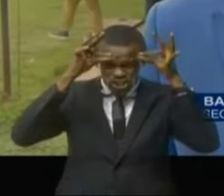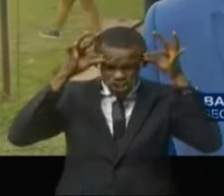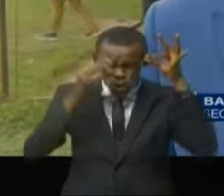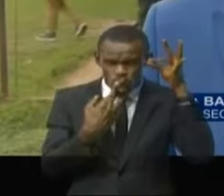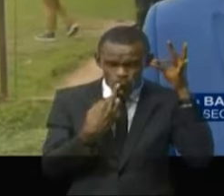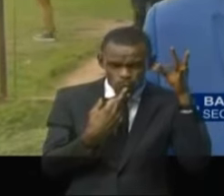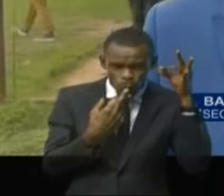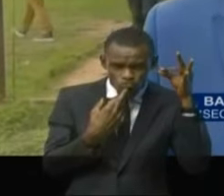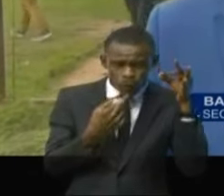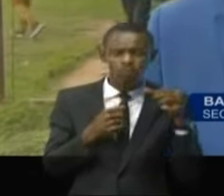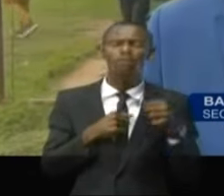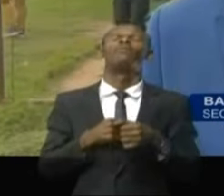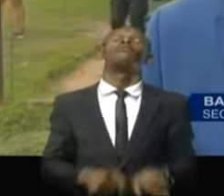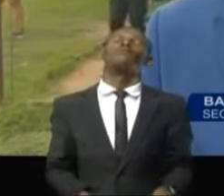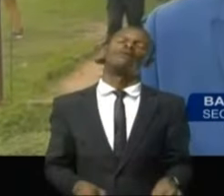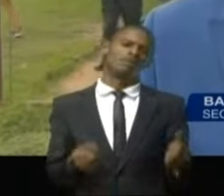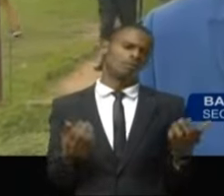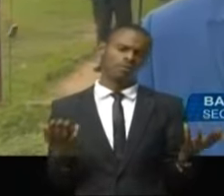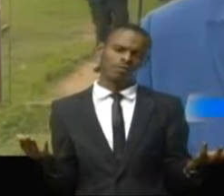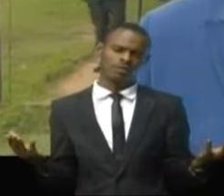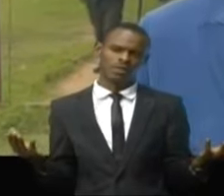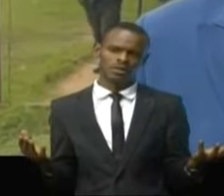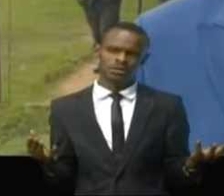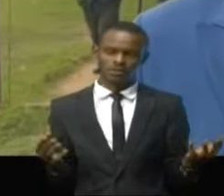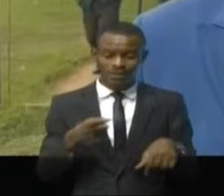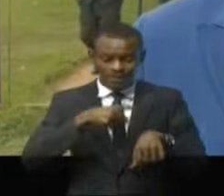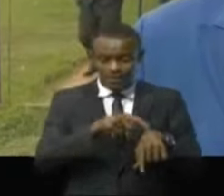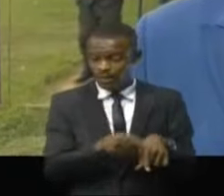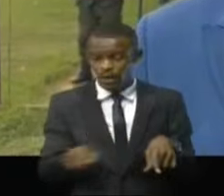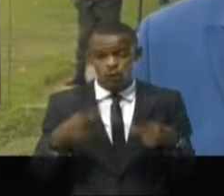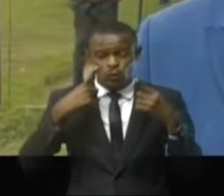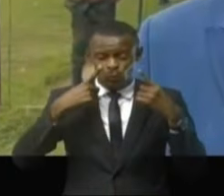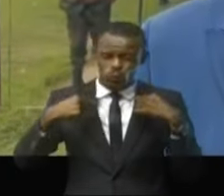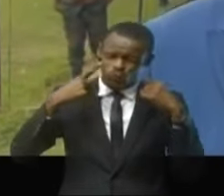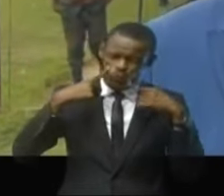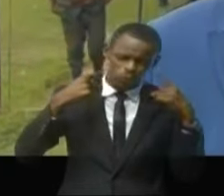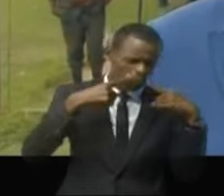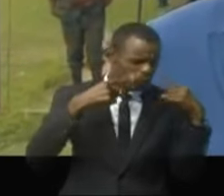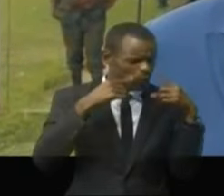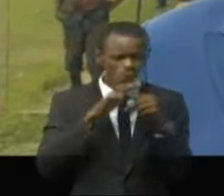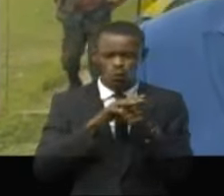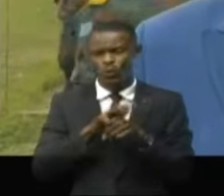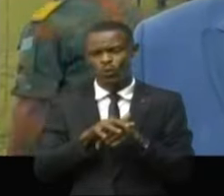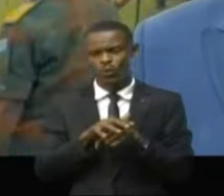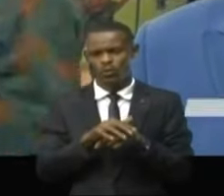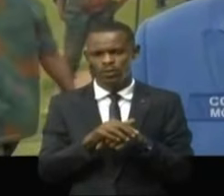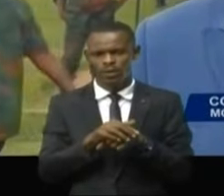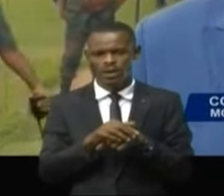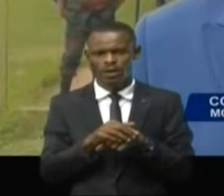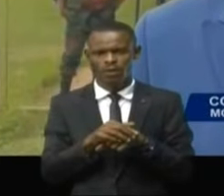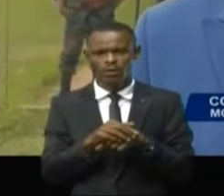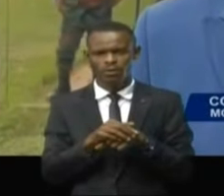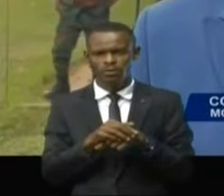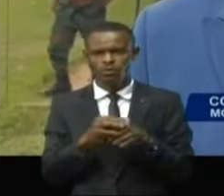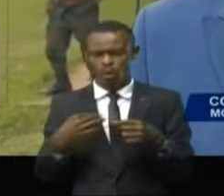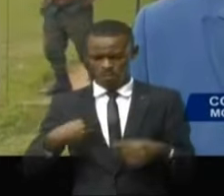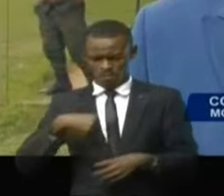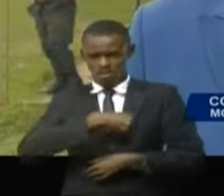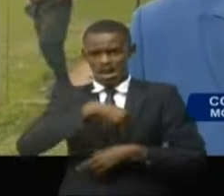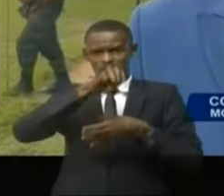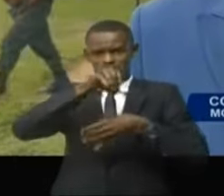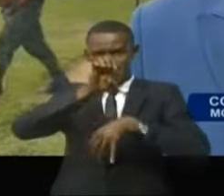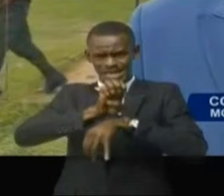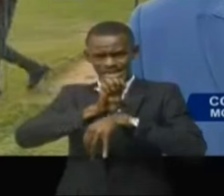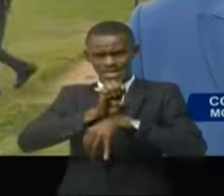remercier et je tiens à remercier les autorités du gouvernement, notamment son Excellence M. Puella, le ministre des Droits